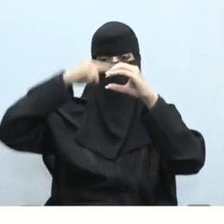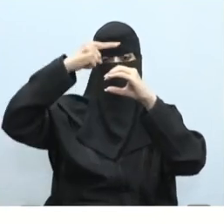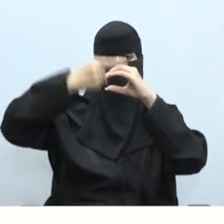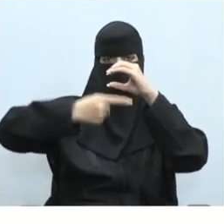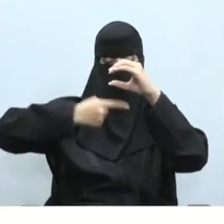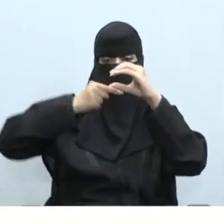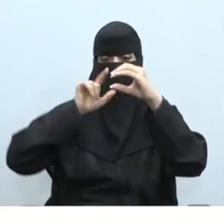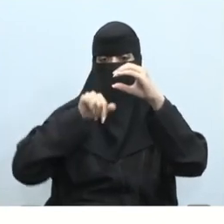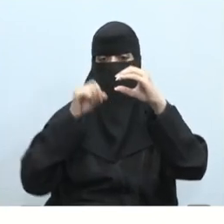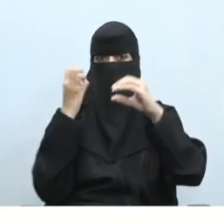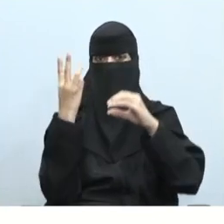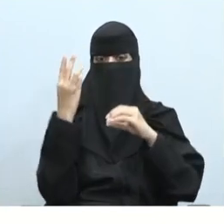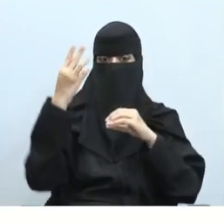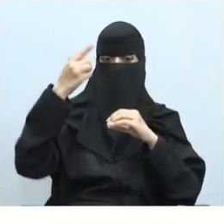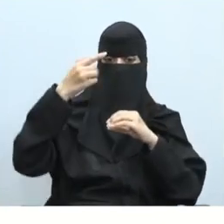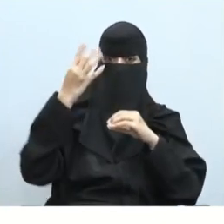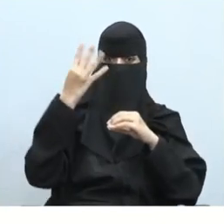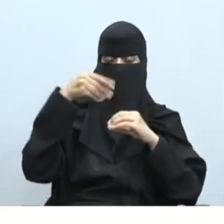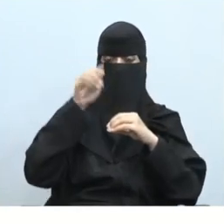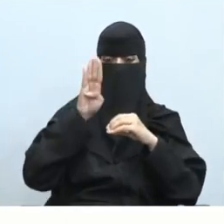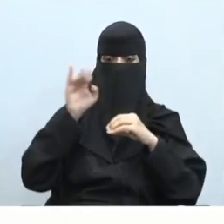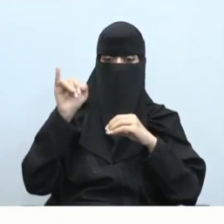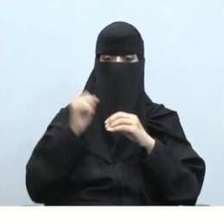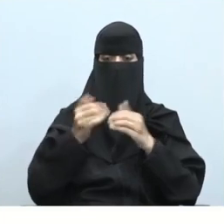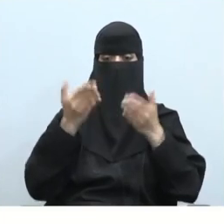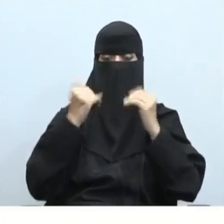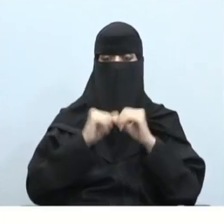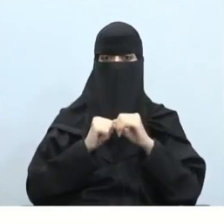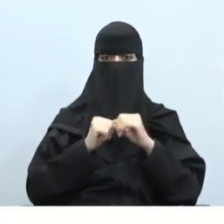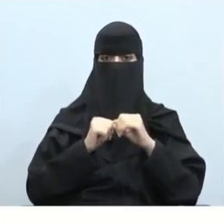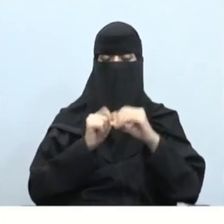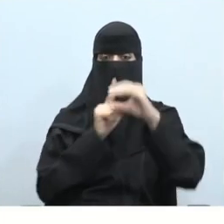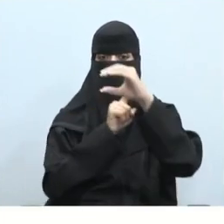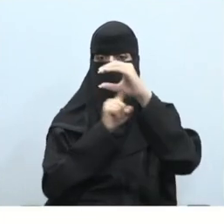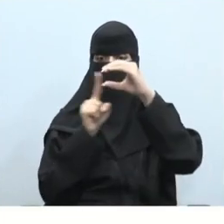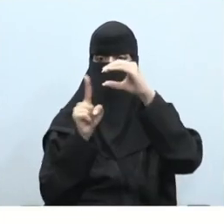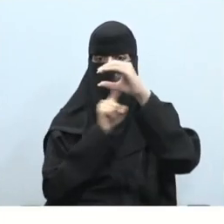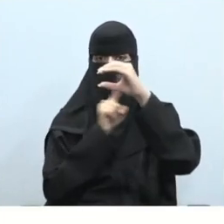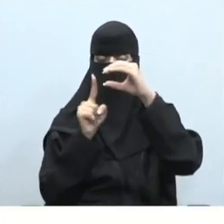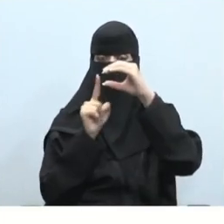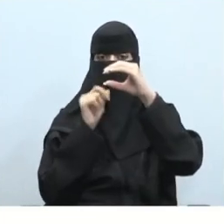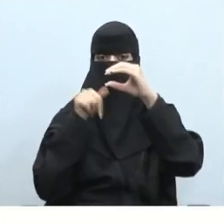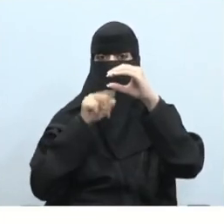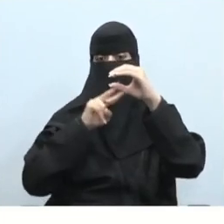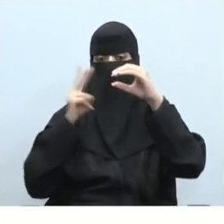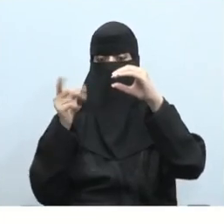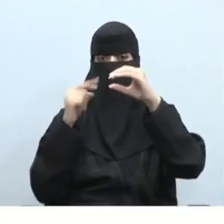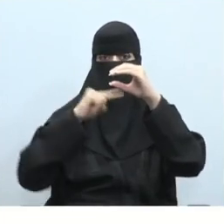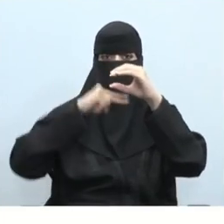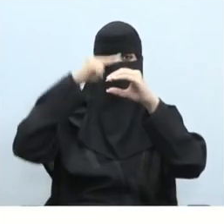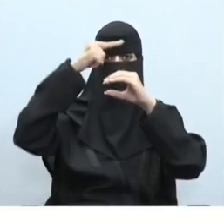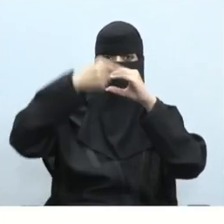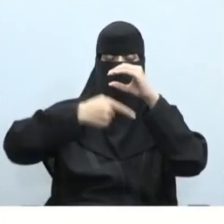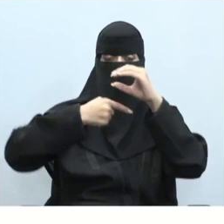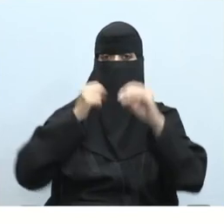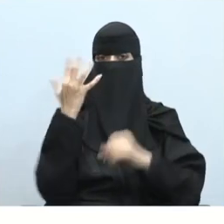القطر القطبي بنحو ثلاث واربعين ممتازين كيلو والمحيط الاستوائي يختلف ممتازين عن المحيط القطبي